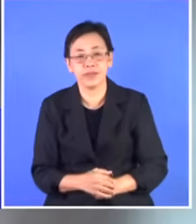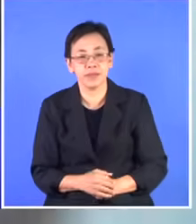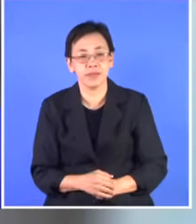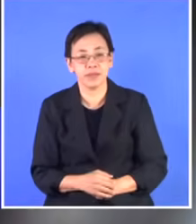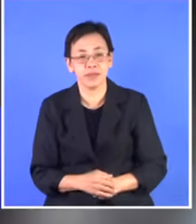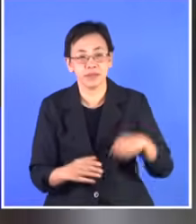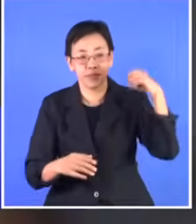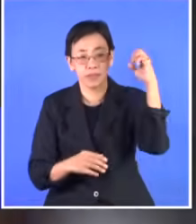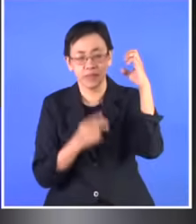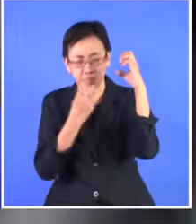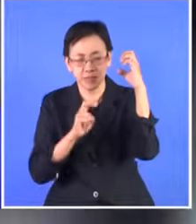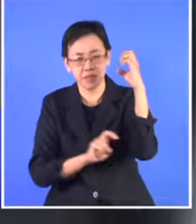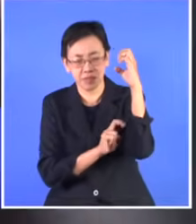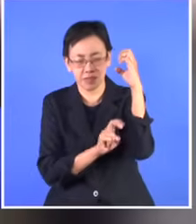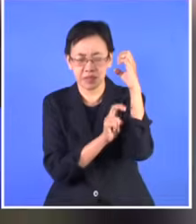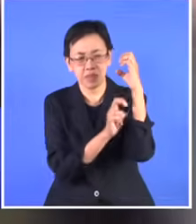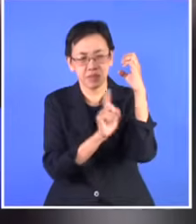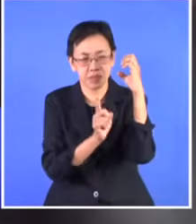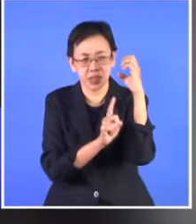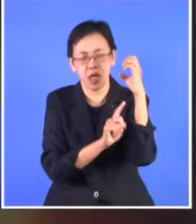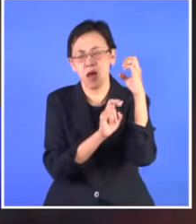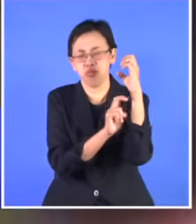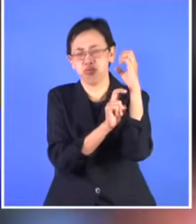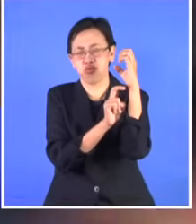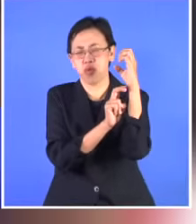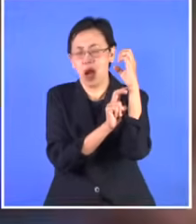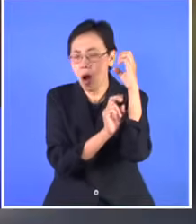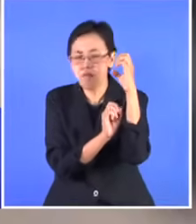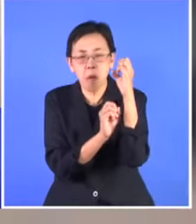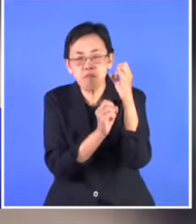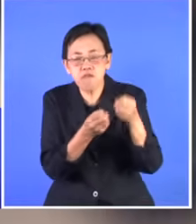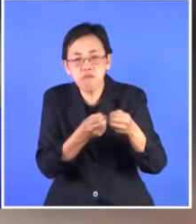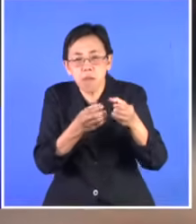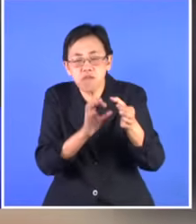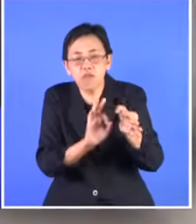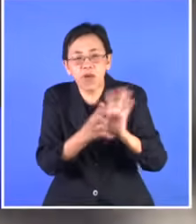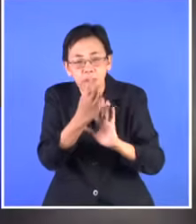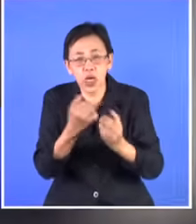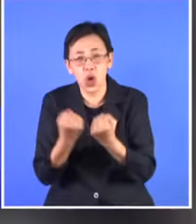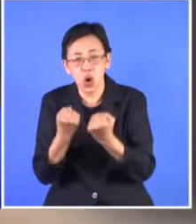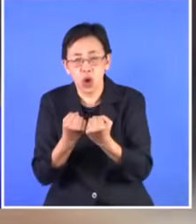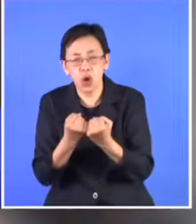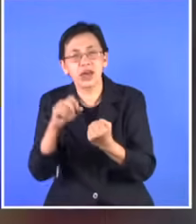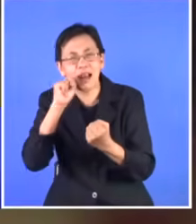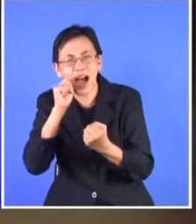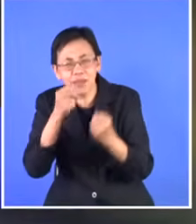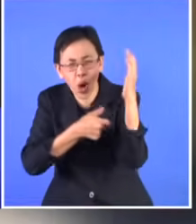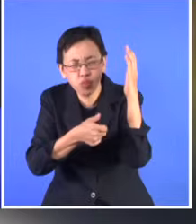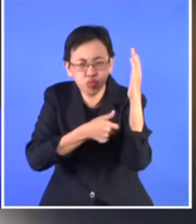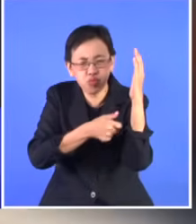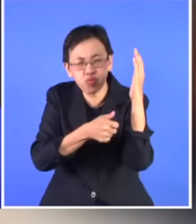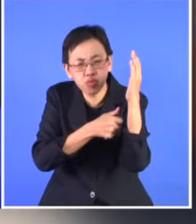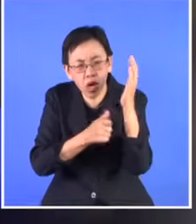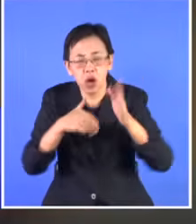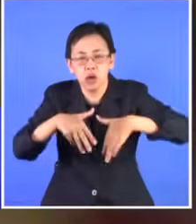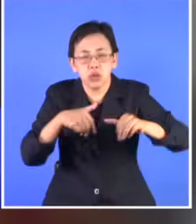พอคือตอนแรกมันไม่ไหม้ขนาดนี้แต่ว่ามันพรึบปั๊บเนี่ยมันลามทันทีเลยขณะที่รถดับเพลิงมาก็ยังพึบพับๆพับอยู่เลยชาวบ้านก็